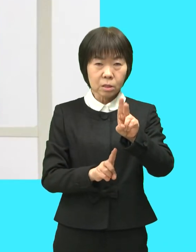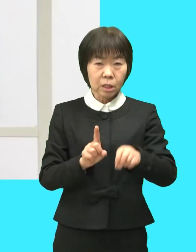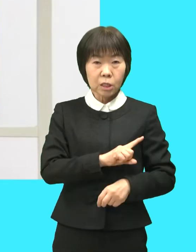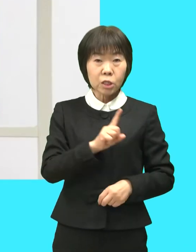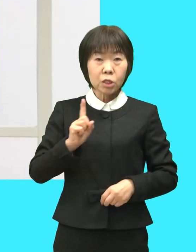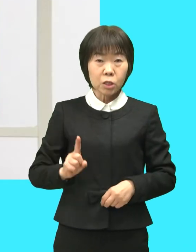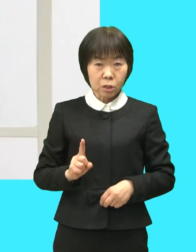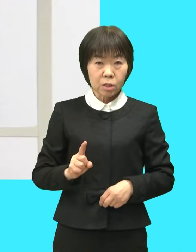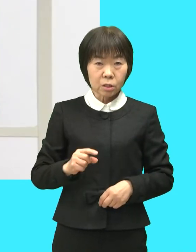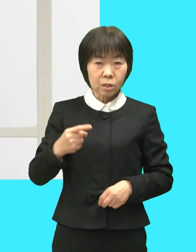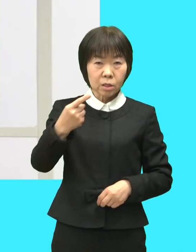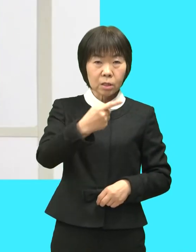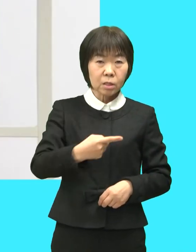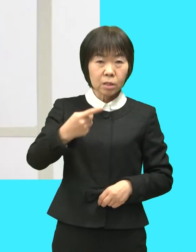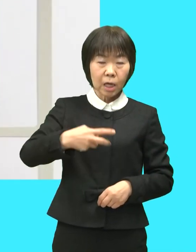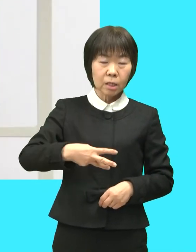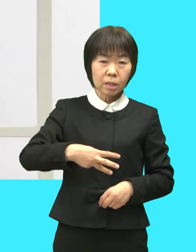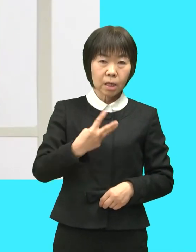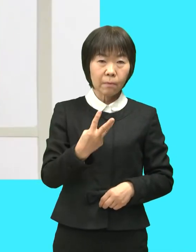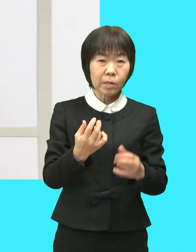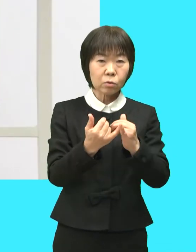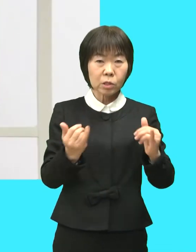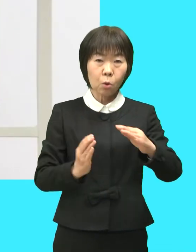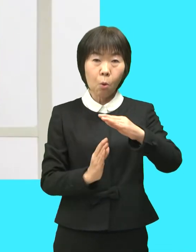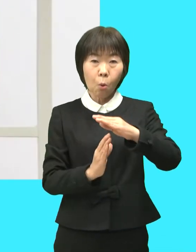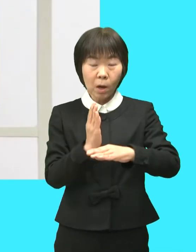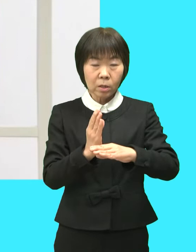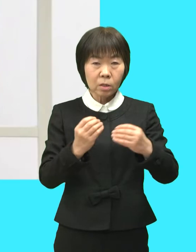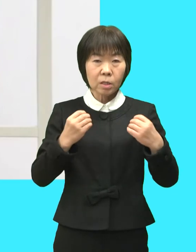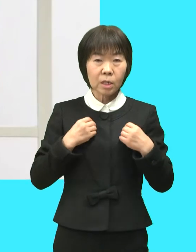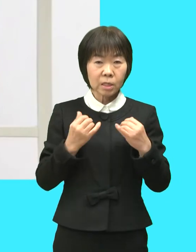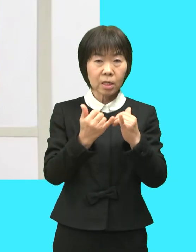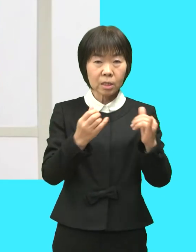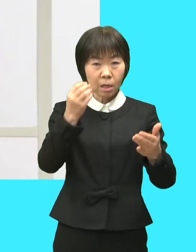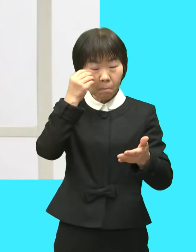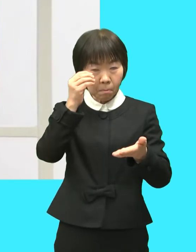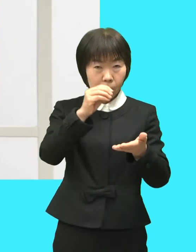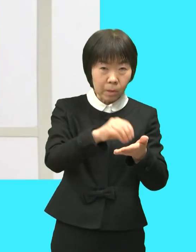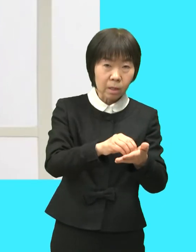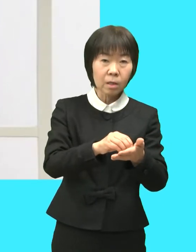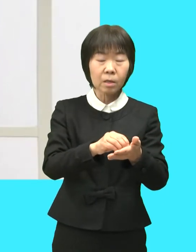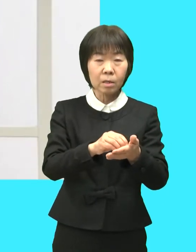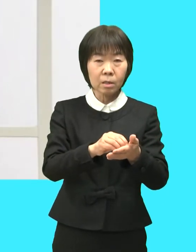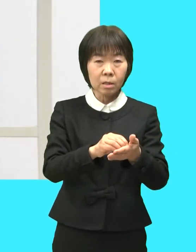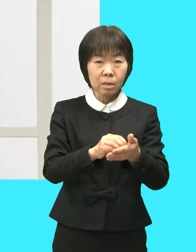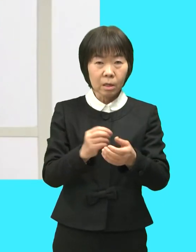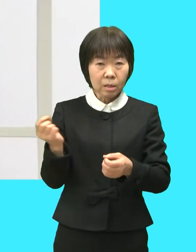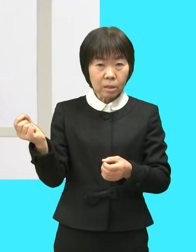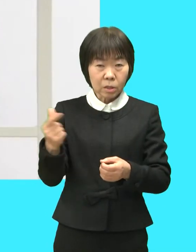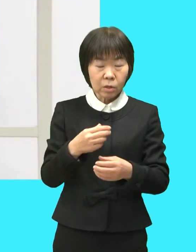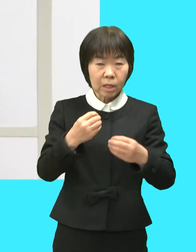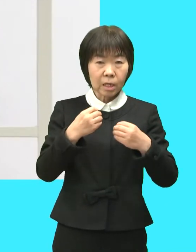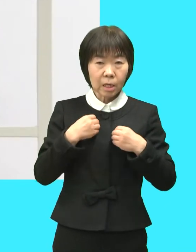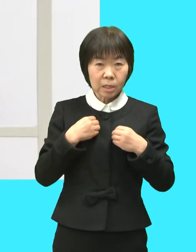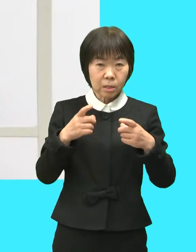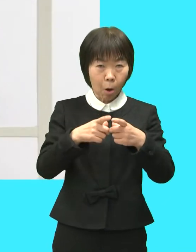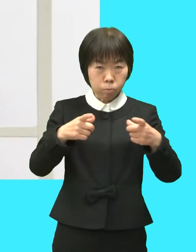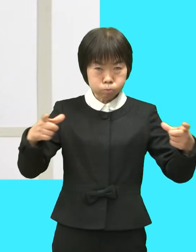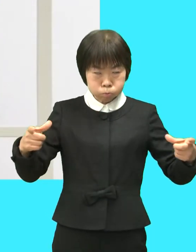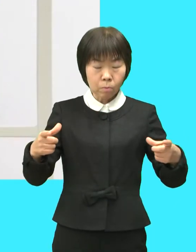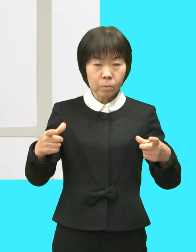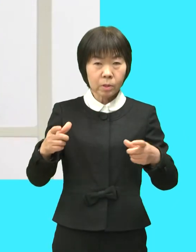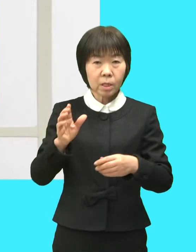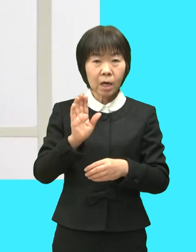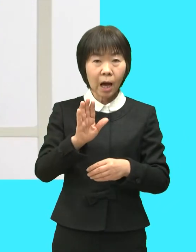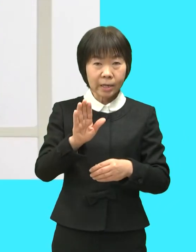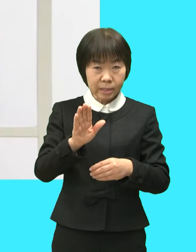日あたり1300人を超える感染者が確認されるなど、急激な感染者の増加が見